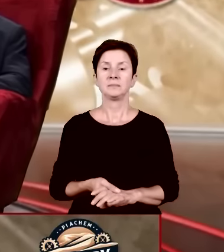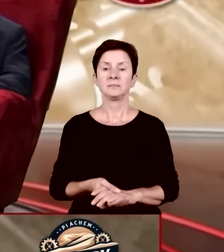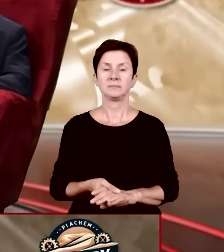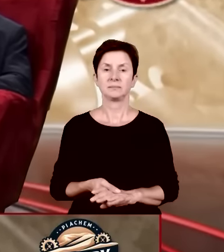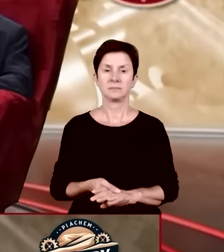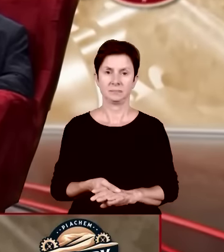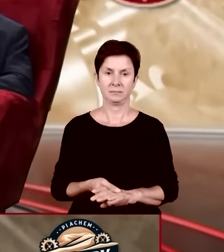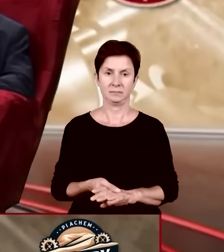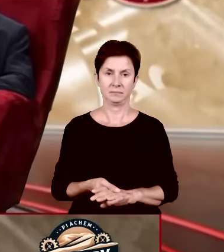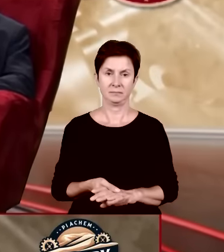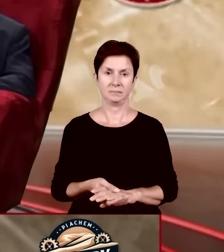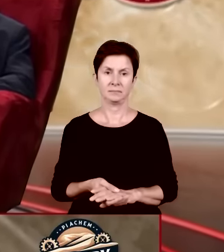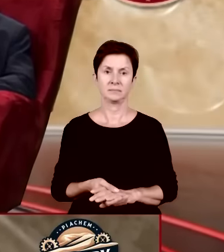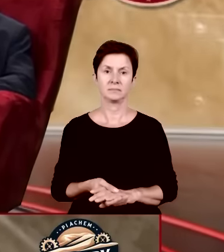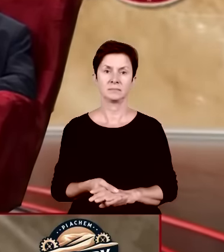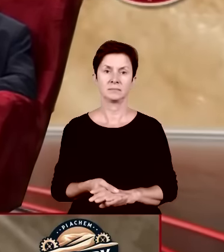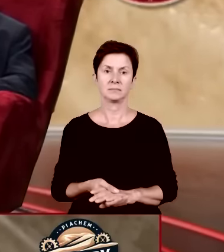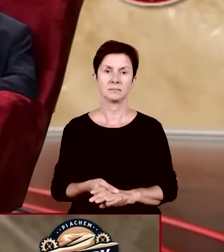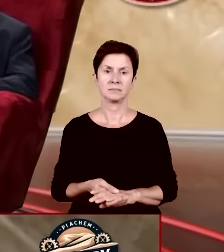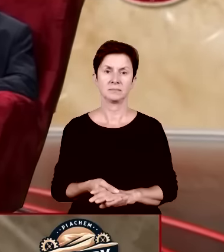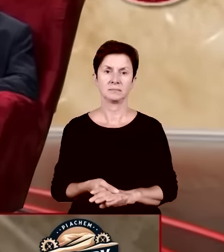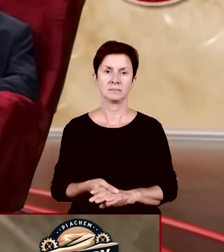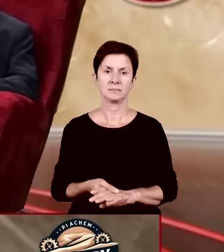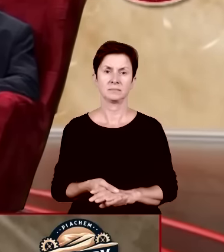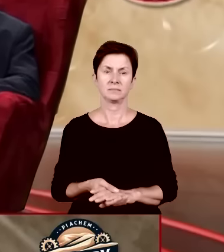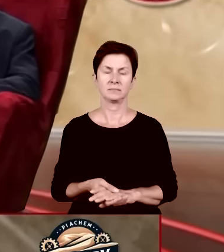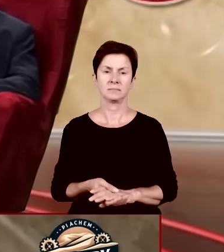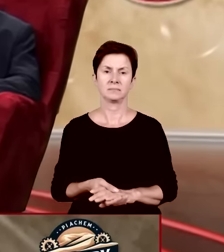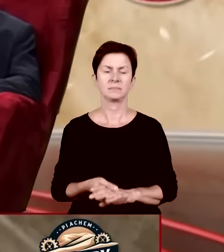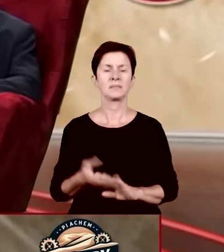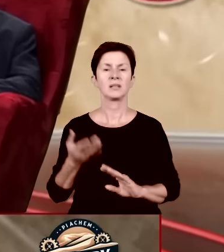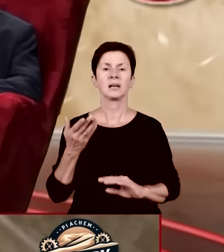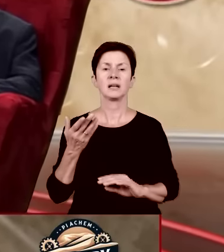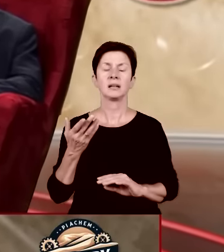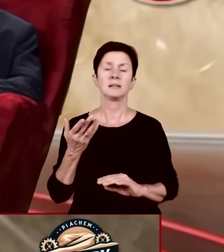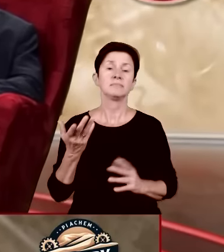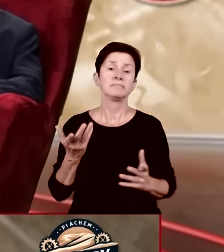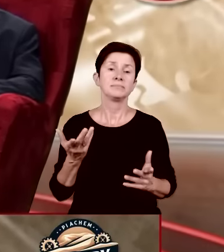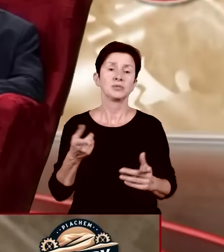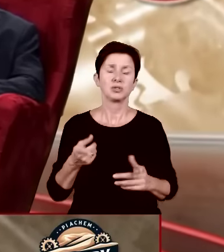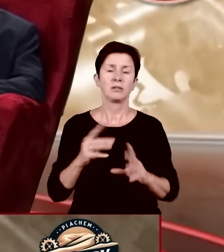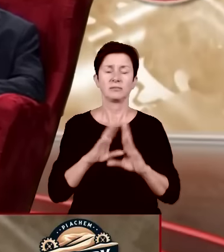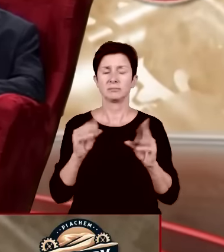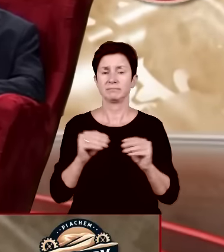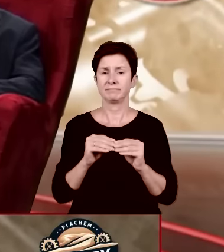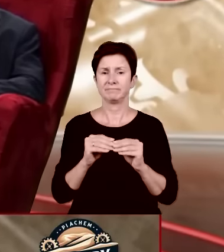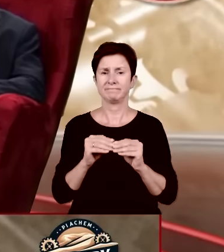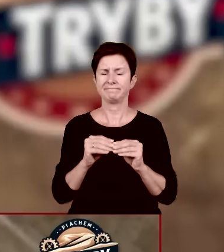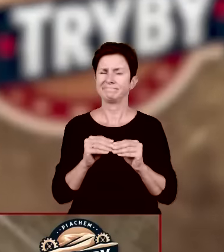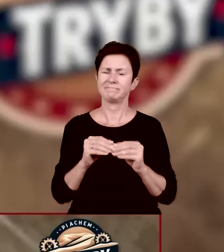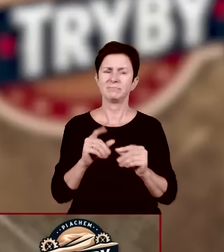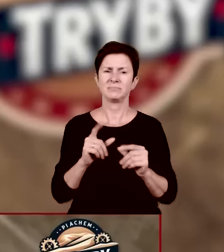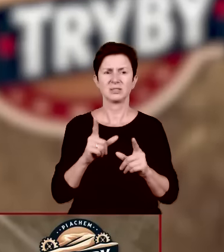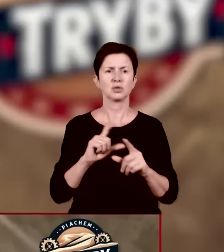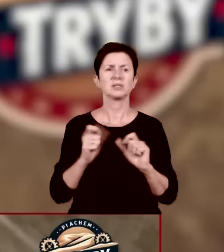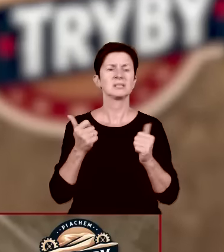lewo od komunistów, bo on jest trockistą. No ale to po prostu coś się takiego stało, że